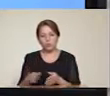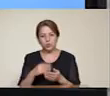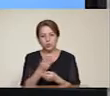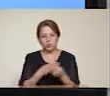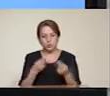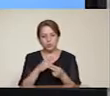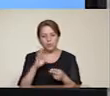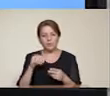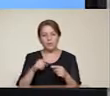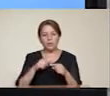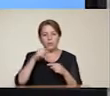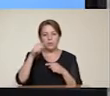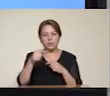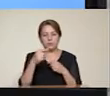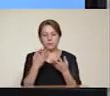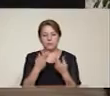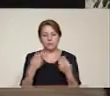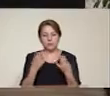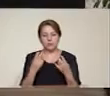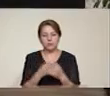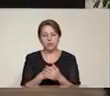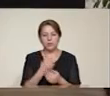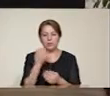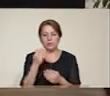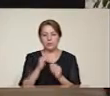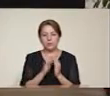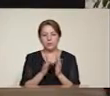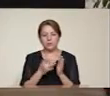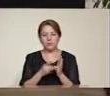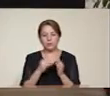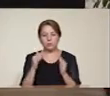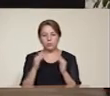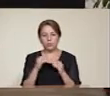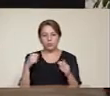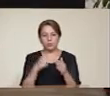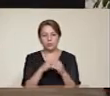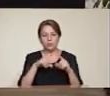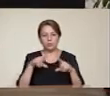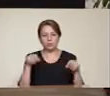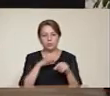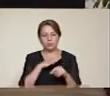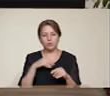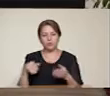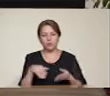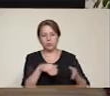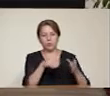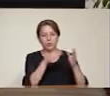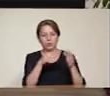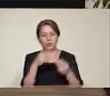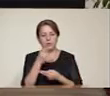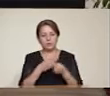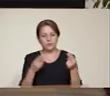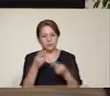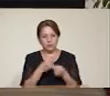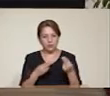masofaning farqini chamalang. Ya'ni siz daftaringizga uyingizdan maktabgacha bo'lgan masofani chizmasini